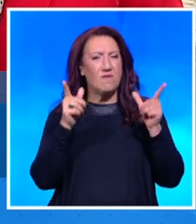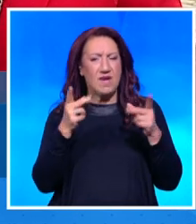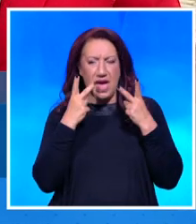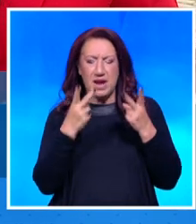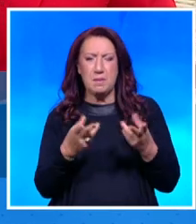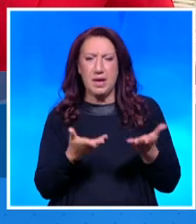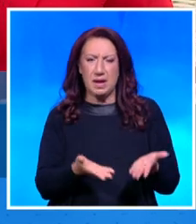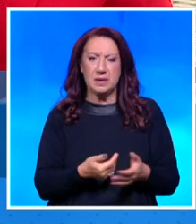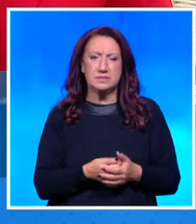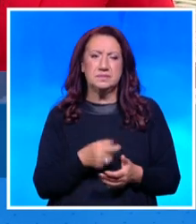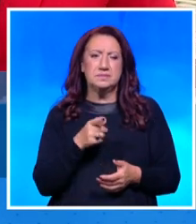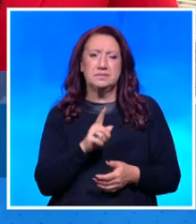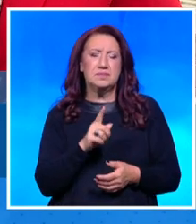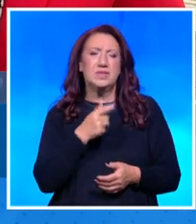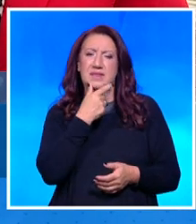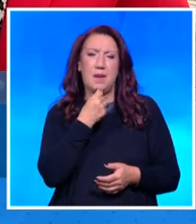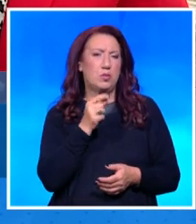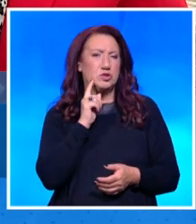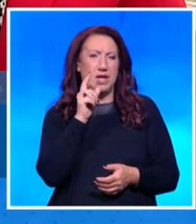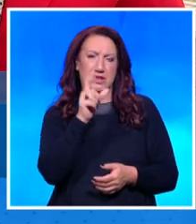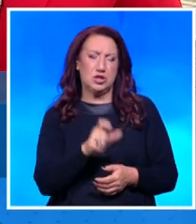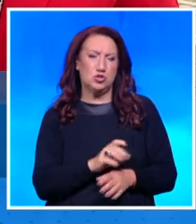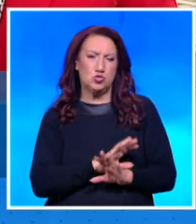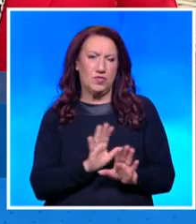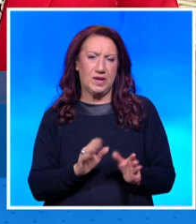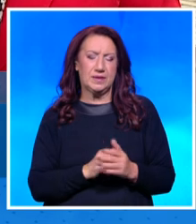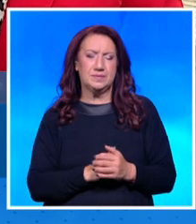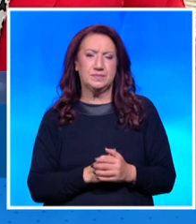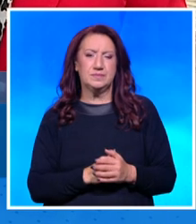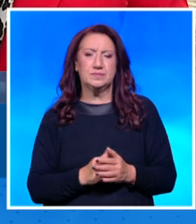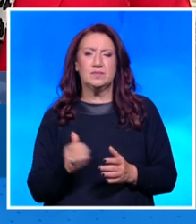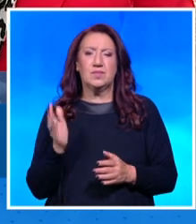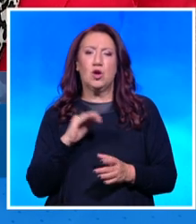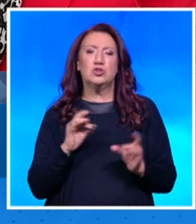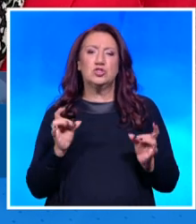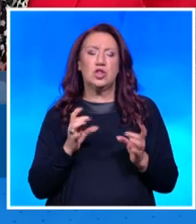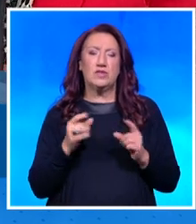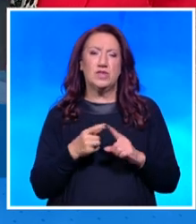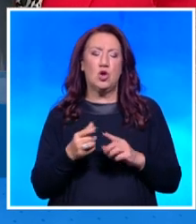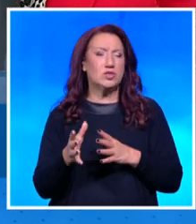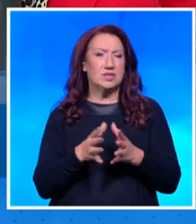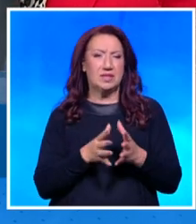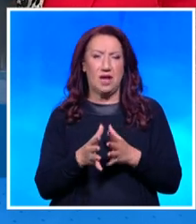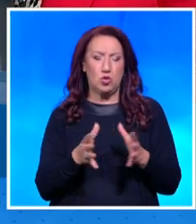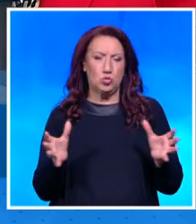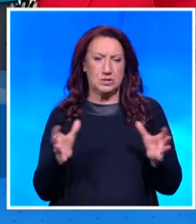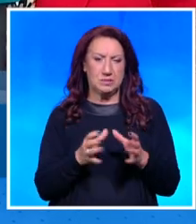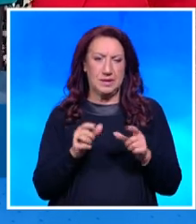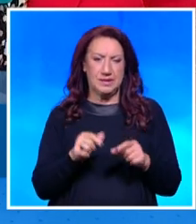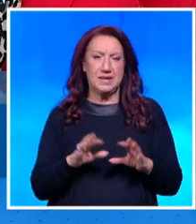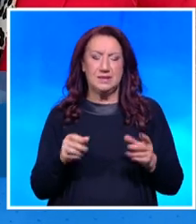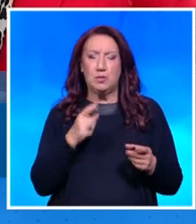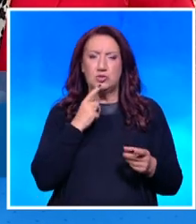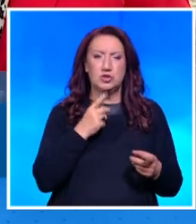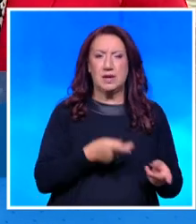той е едно непознато лице. И още новини от Народното събрание. Днес започна изнасянето